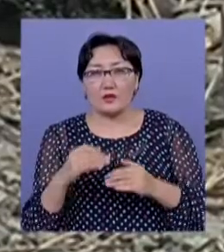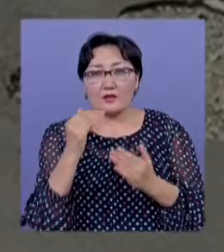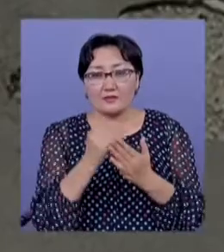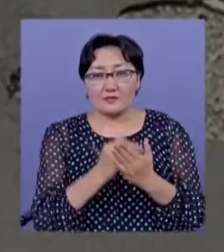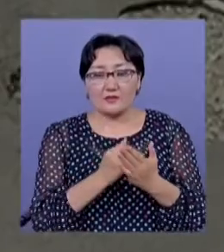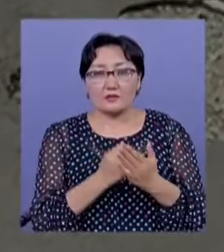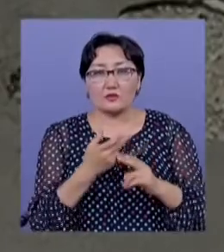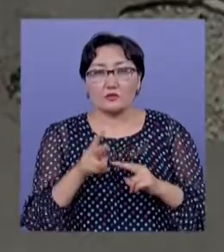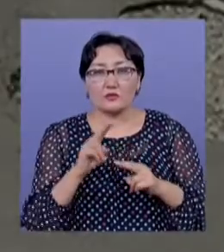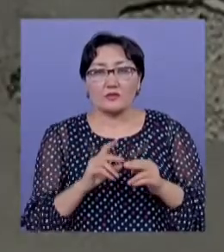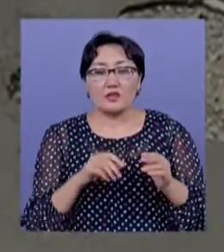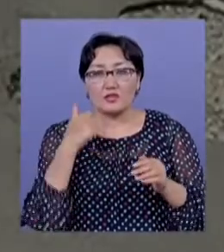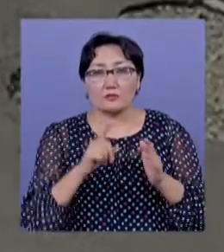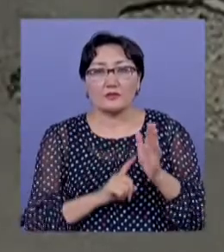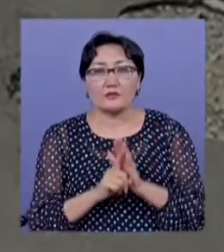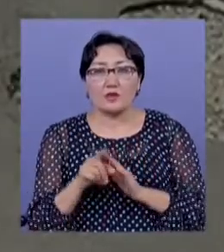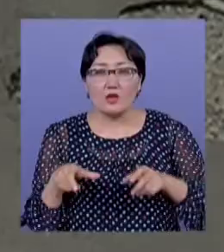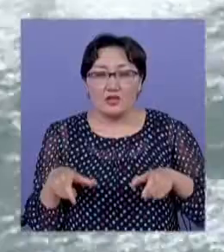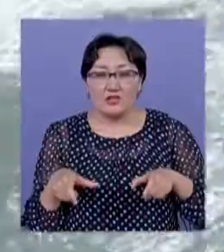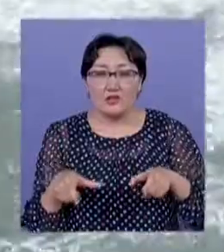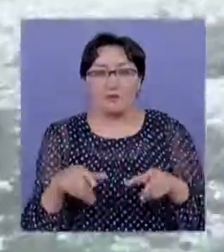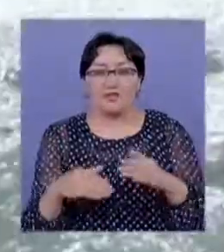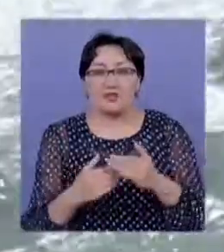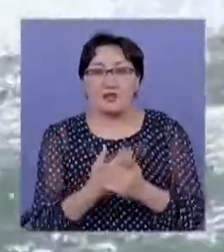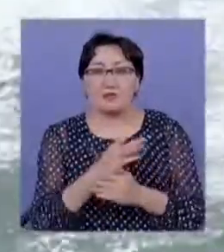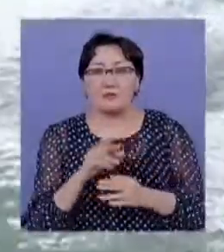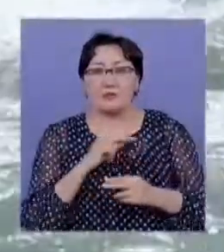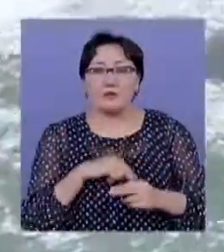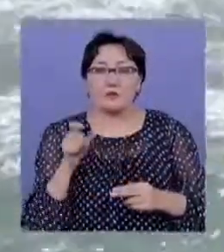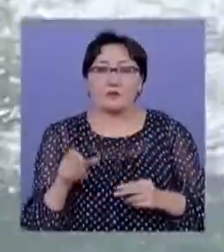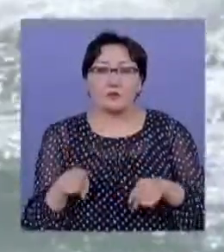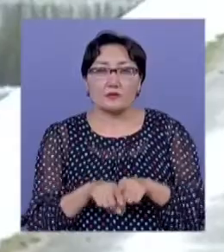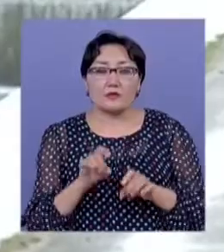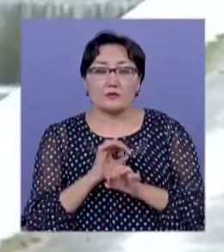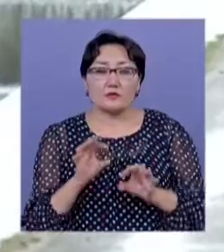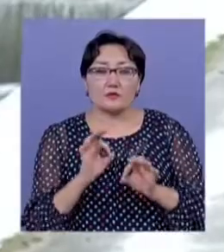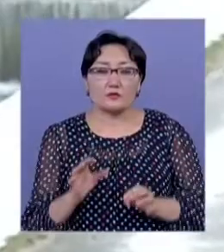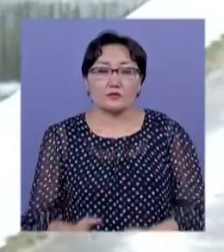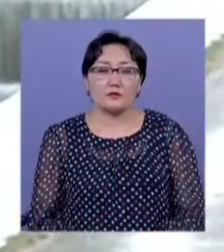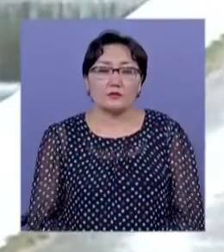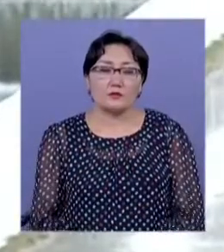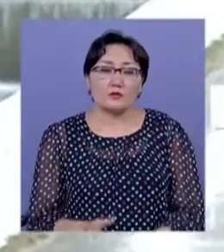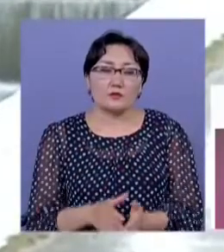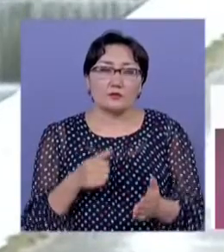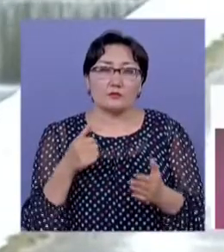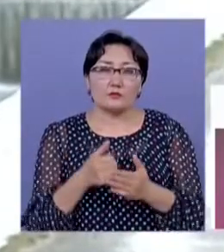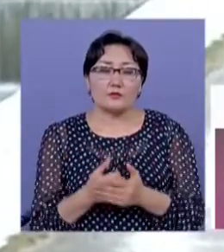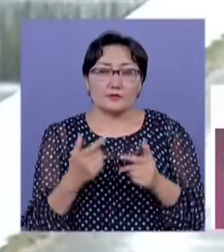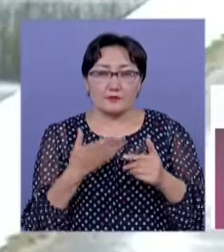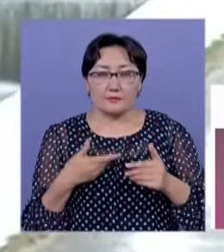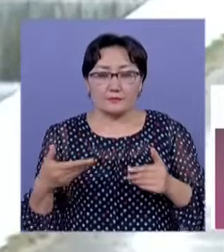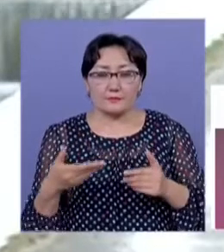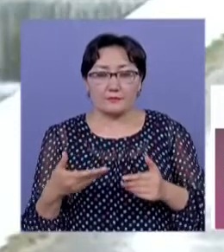алынады. Алайда жыл басынан бері жағалаудың жаңартылмай жатқанын маман былай түсіндірді. Осы уақытқа дейін бізде